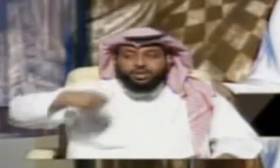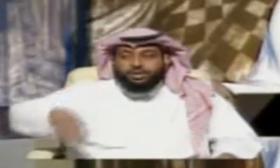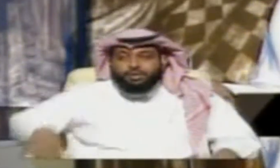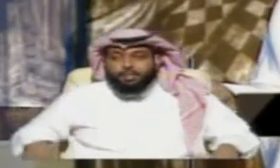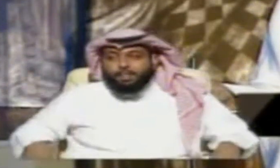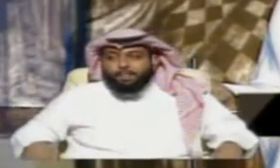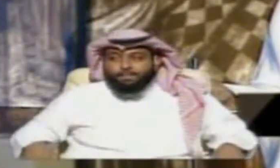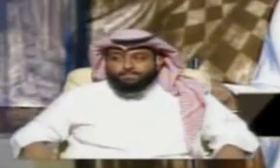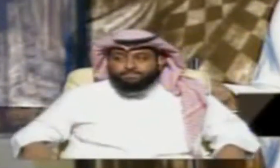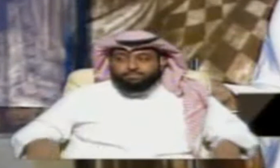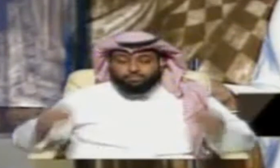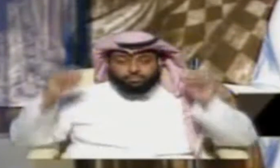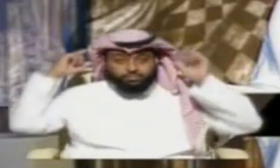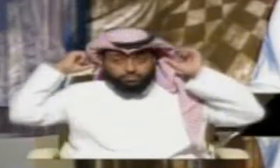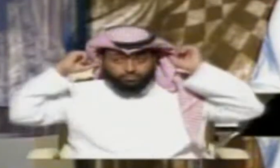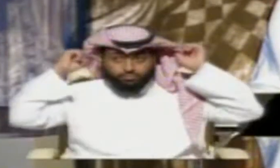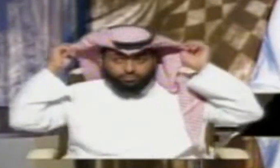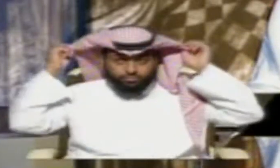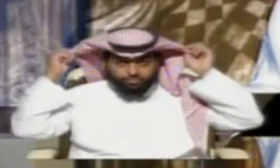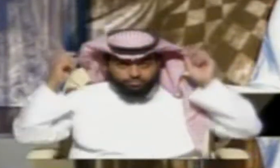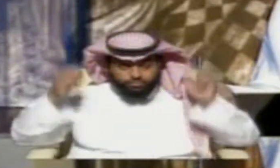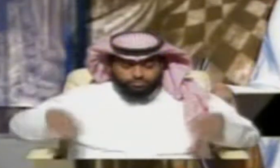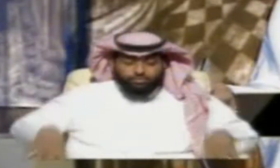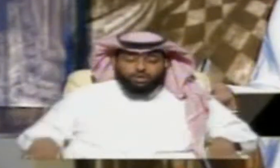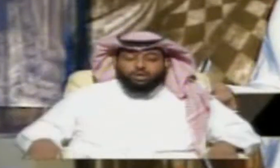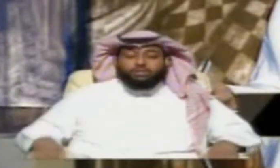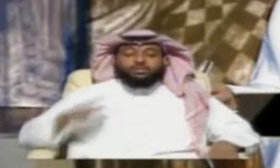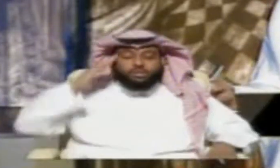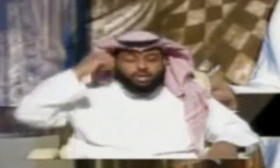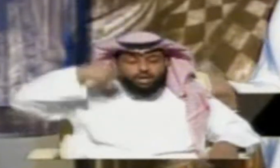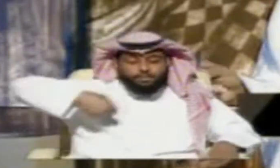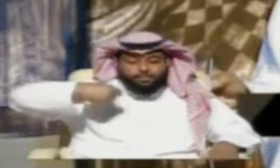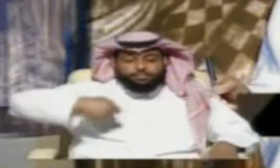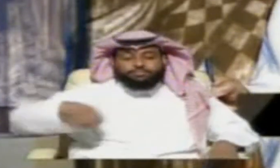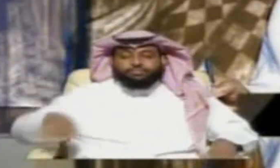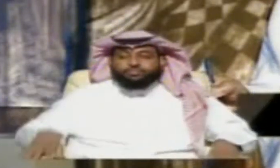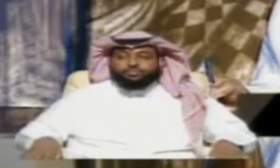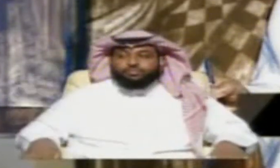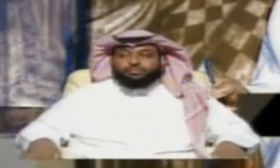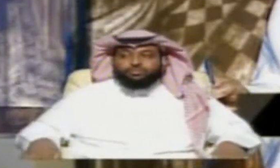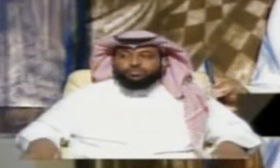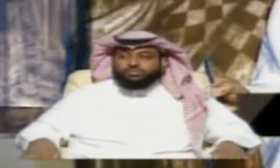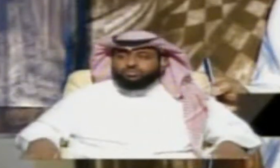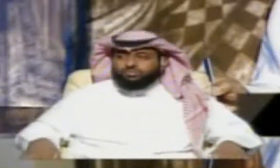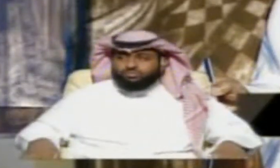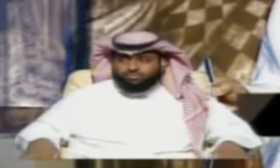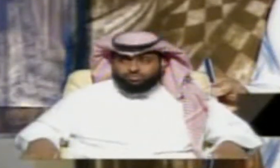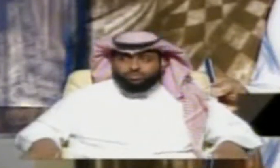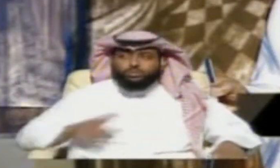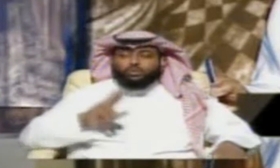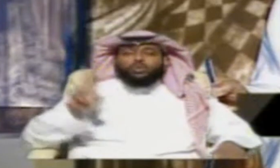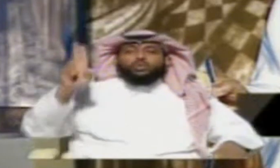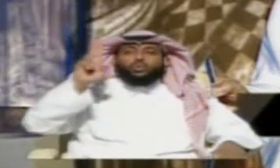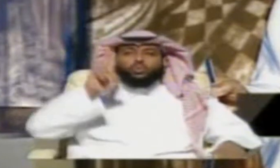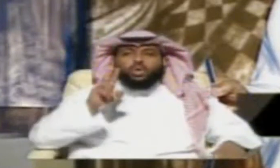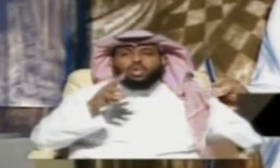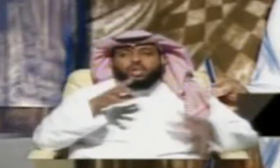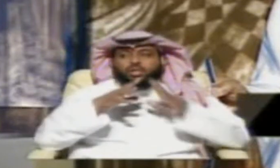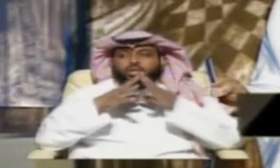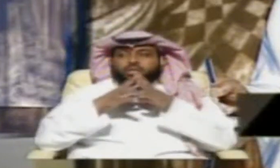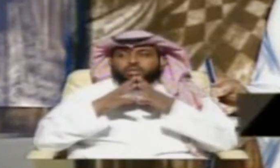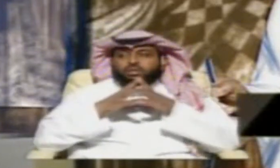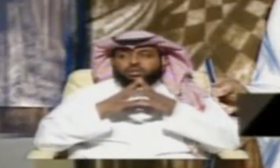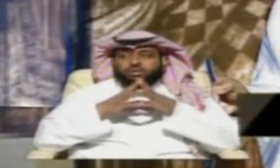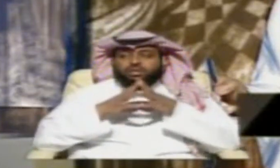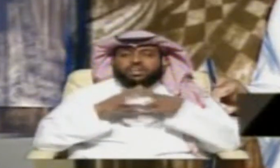أختي نورة تفضلي. السلام عليكم. عليكم السلام ورحمة الله. حبيت أسأل يا شيخ،